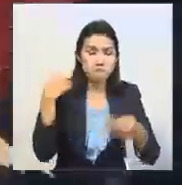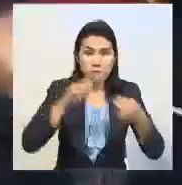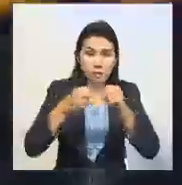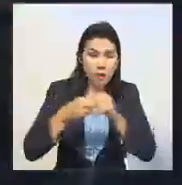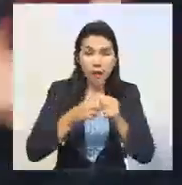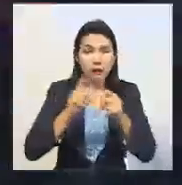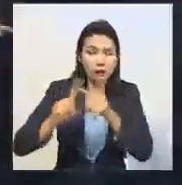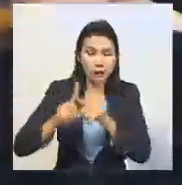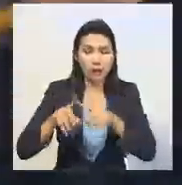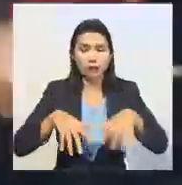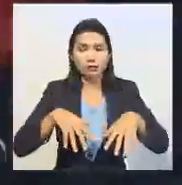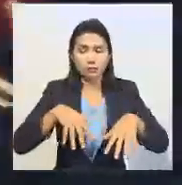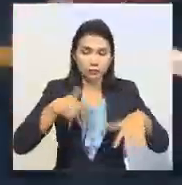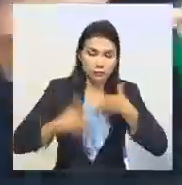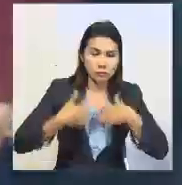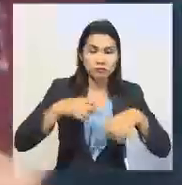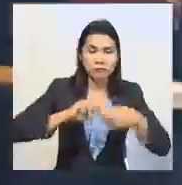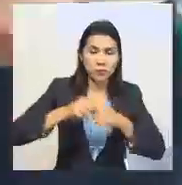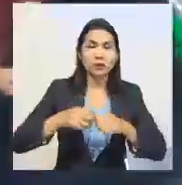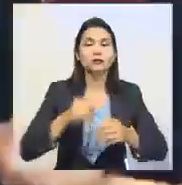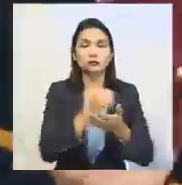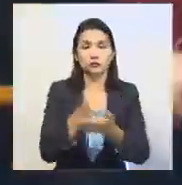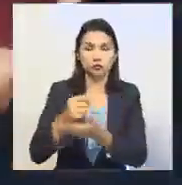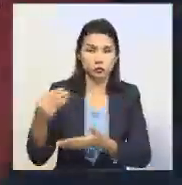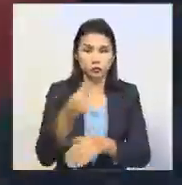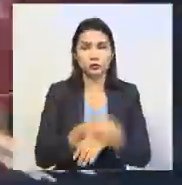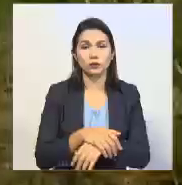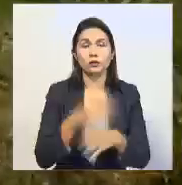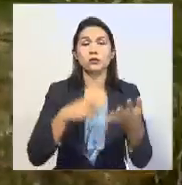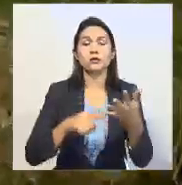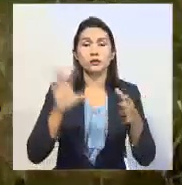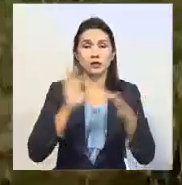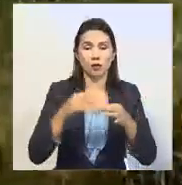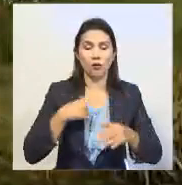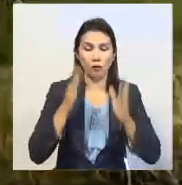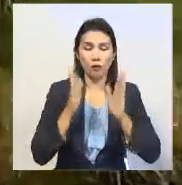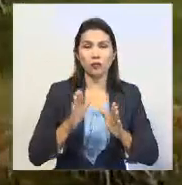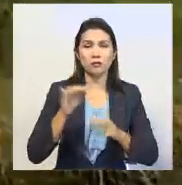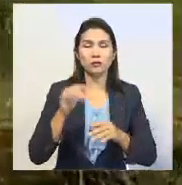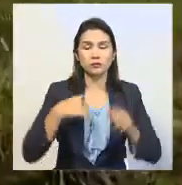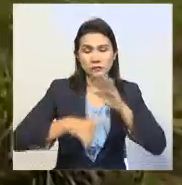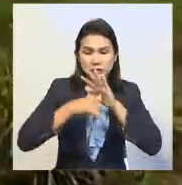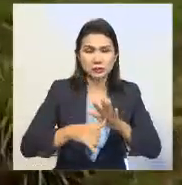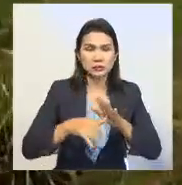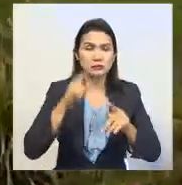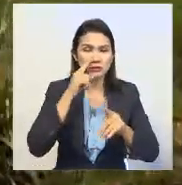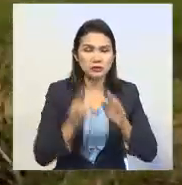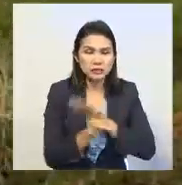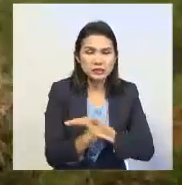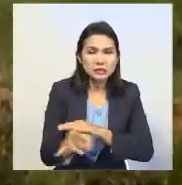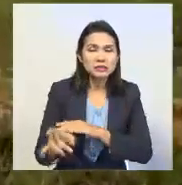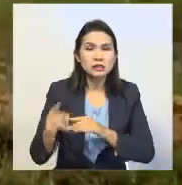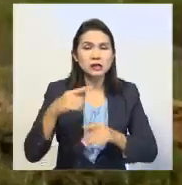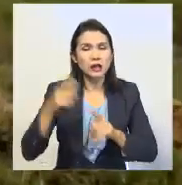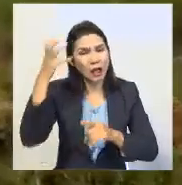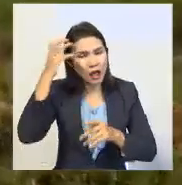และบรรเทาความเดือดร้อนให้กับประชาชนการป้องกันและปราบปรามการค้ามนุษย์ขอให้ร่วมกันสร้างความเข้าใจให้กับประชาช